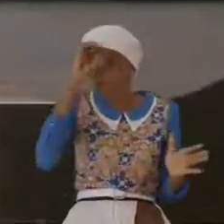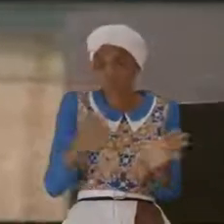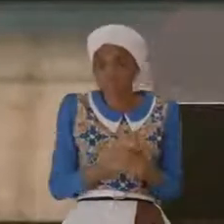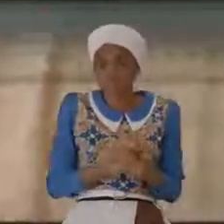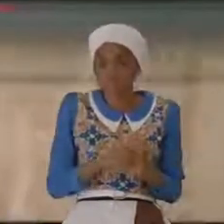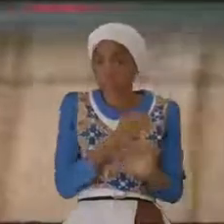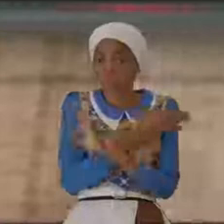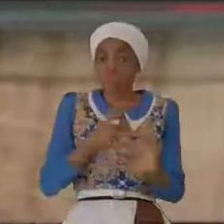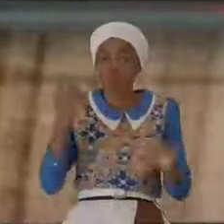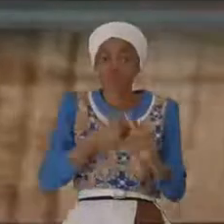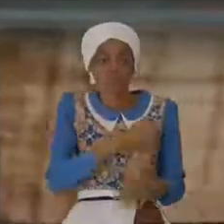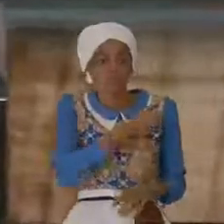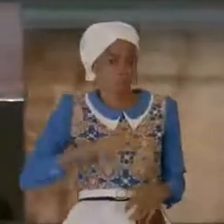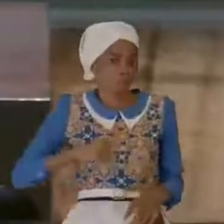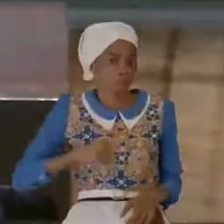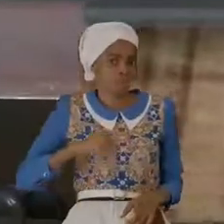nous libère de la circoncision